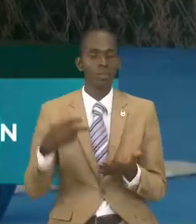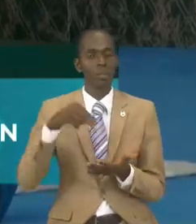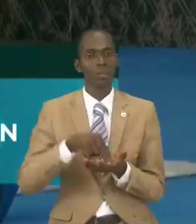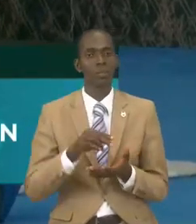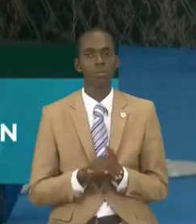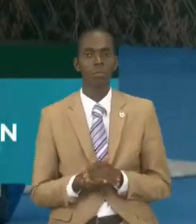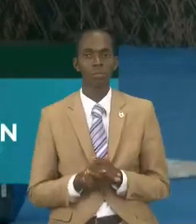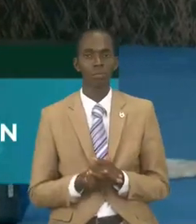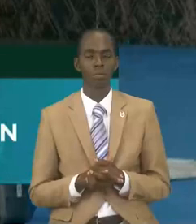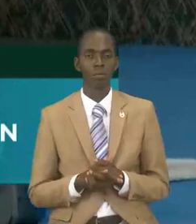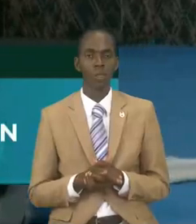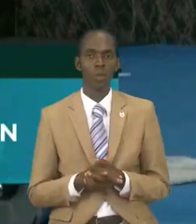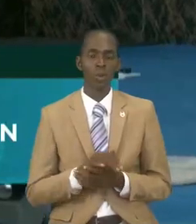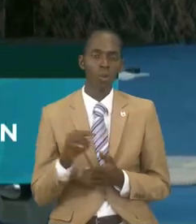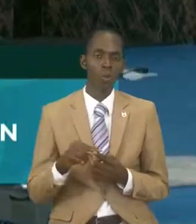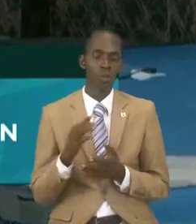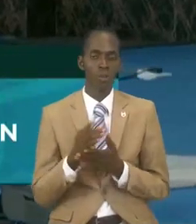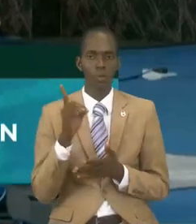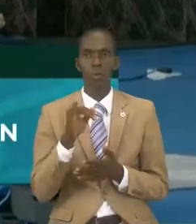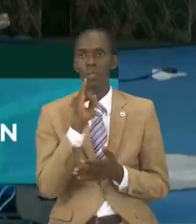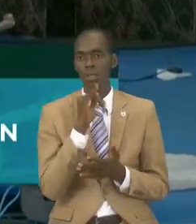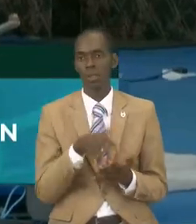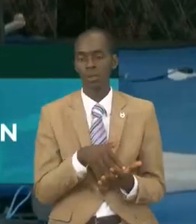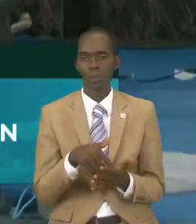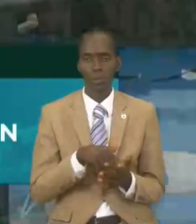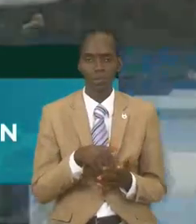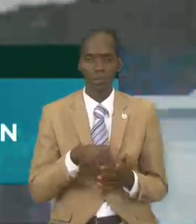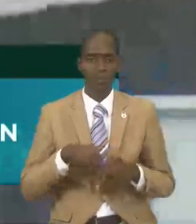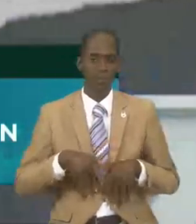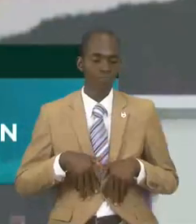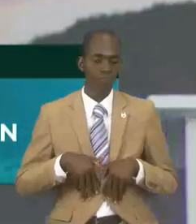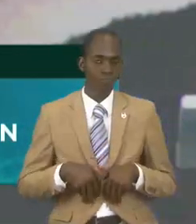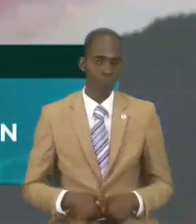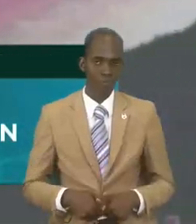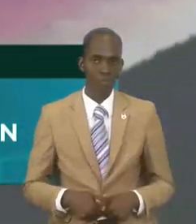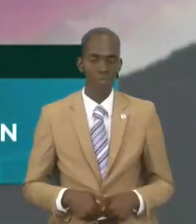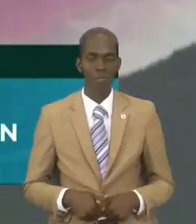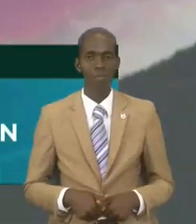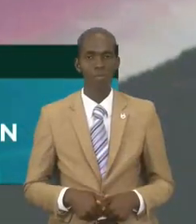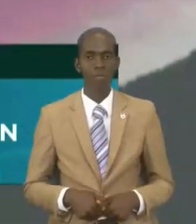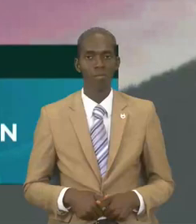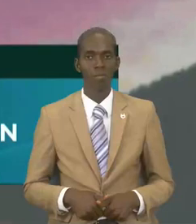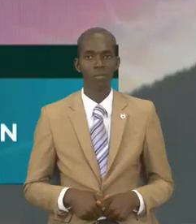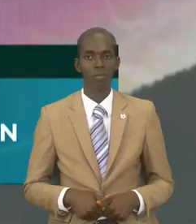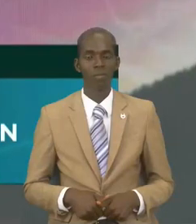sa résurrection. Lorsque quelqu'un est faible, fatigué, épuisé,